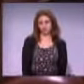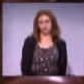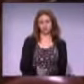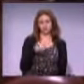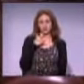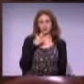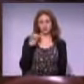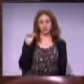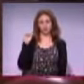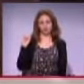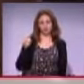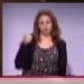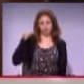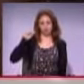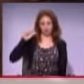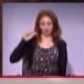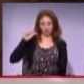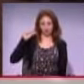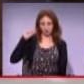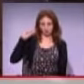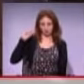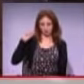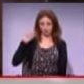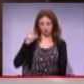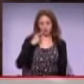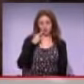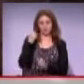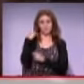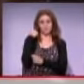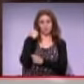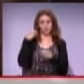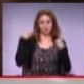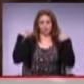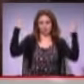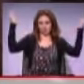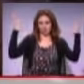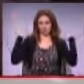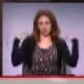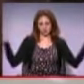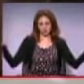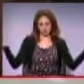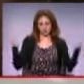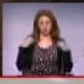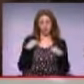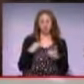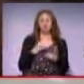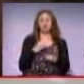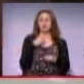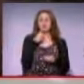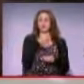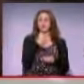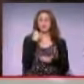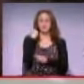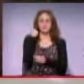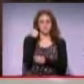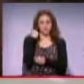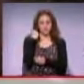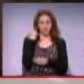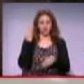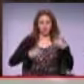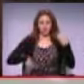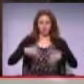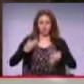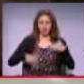خالد عمار رسام وبطل رياضي وحافظ للقرآن رفض أن يكون ضحية للإعاقة وقدر بإرادته القوية هزم